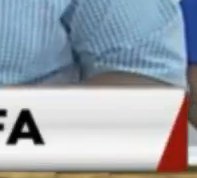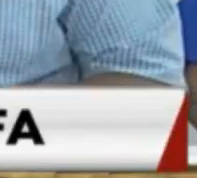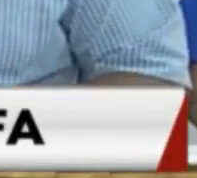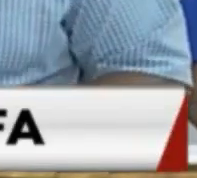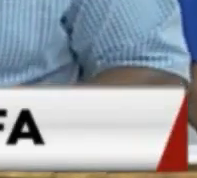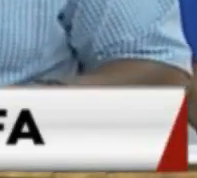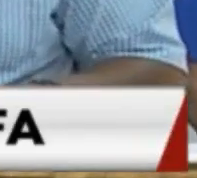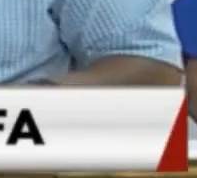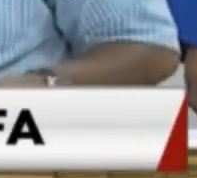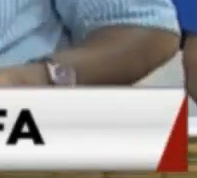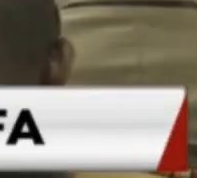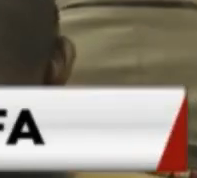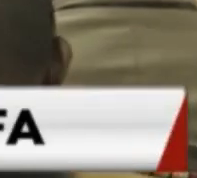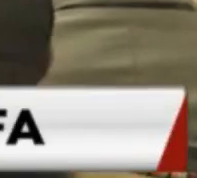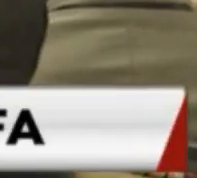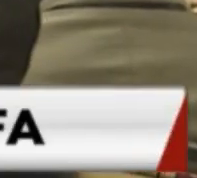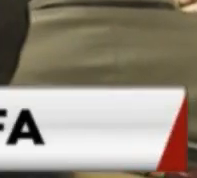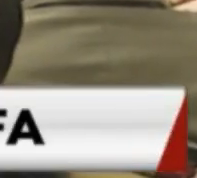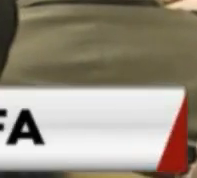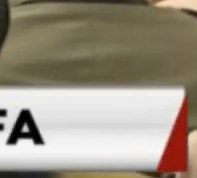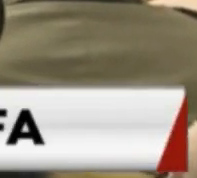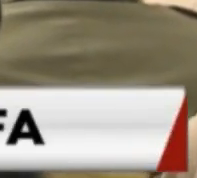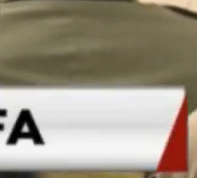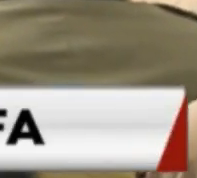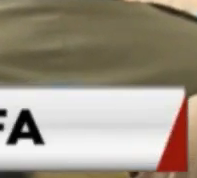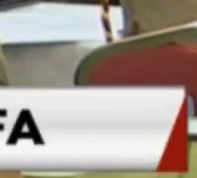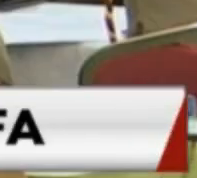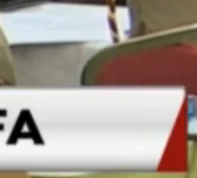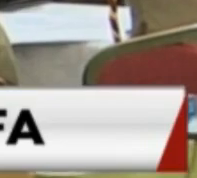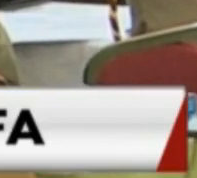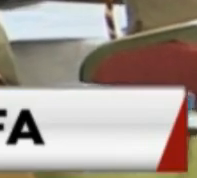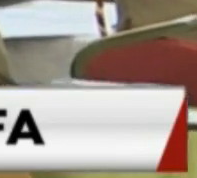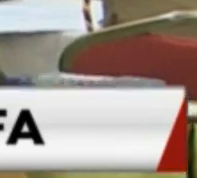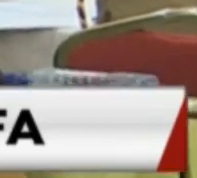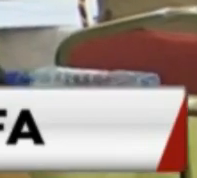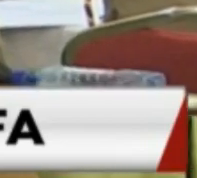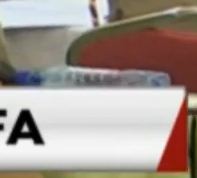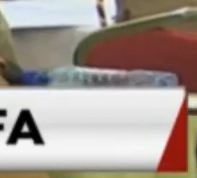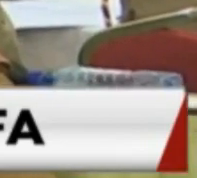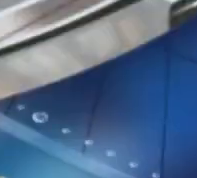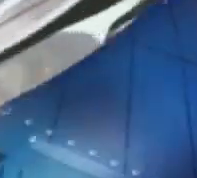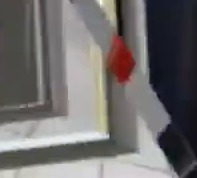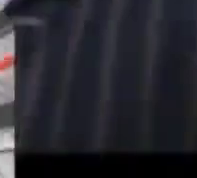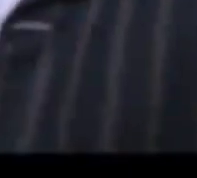Mkutano viongozi wakuu wa usalama wafanyika Mombasa kutafuta mbinu za kuimarisha usalama nchini.